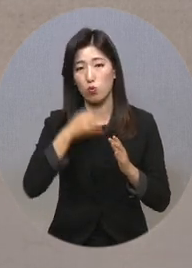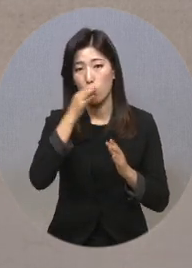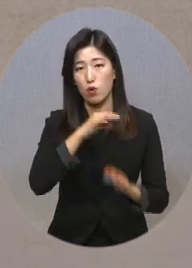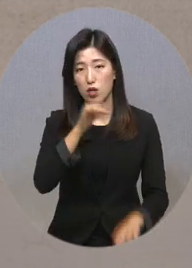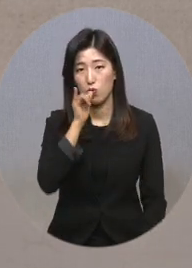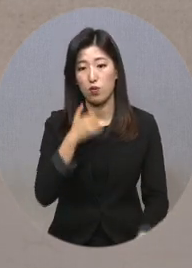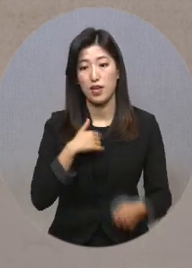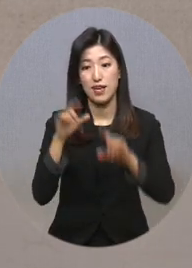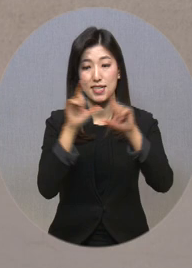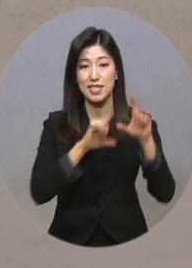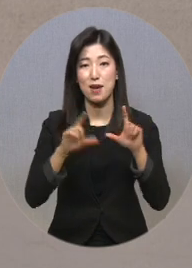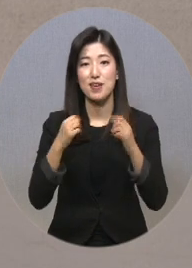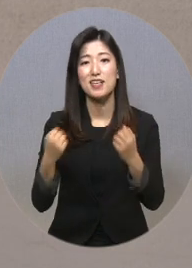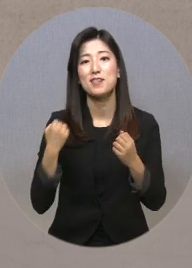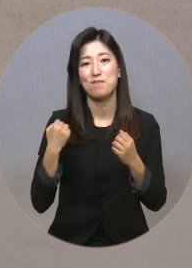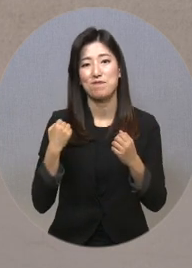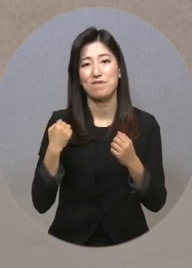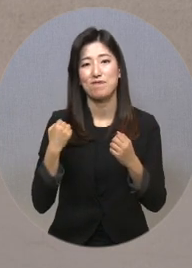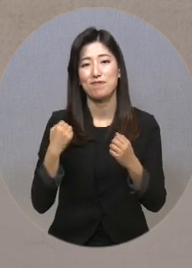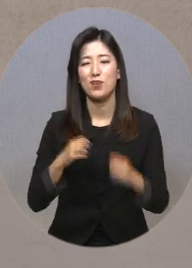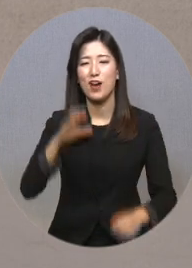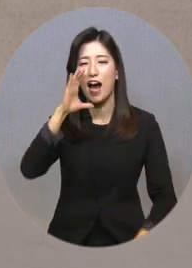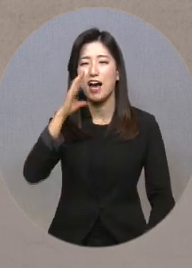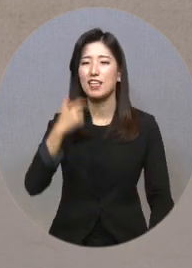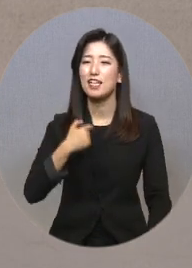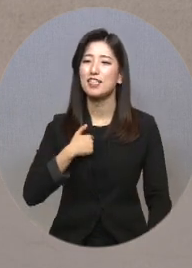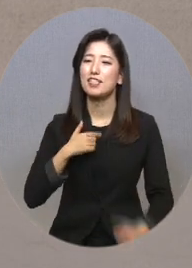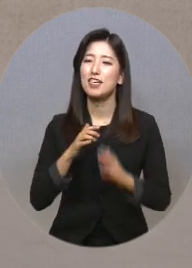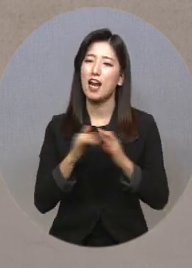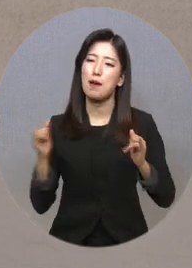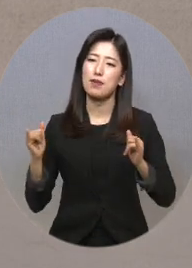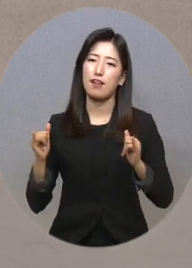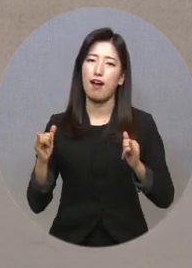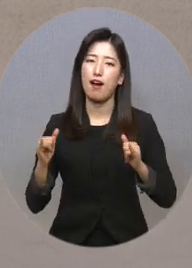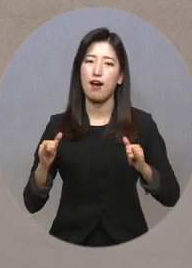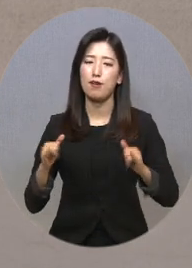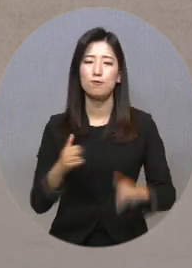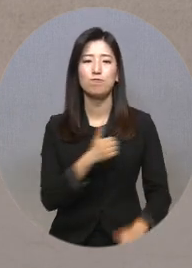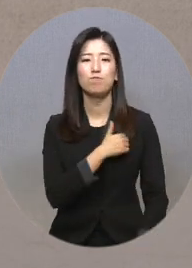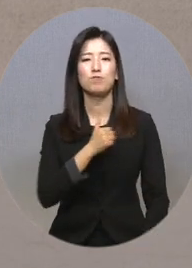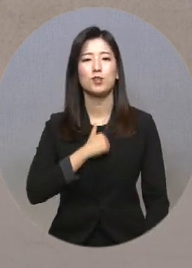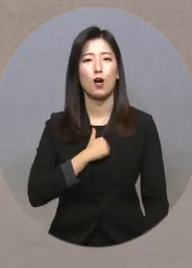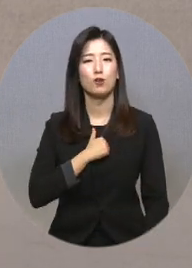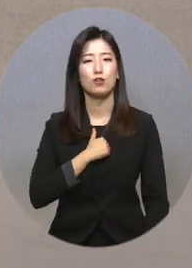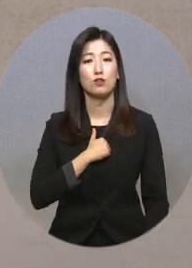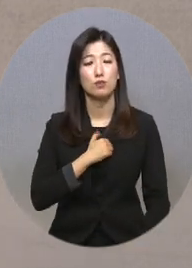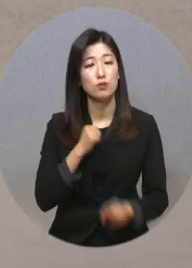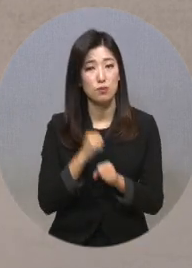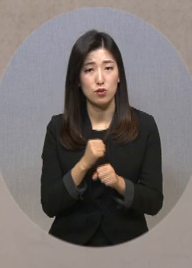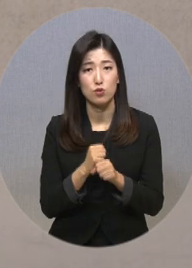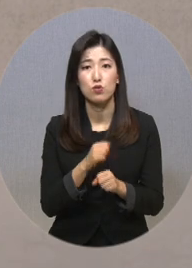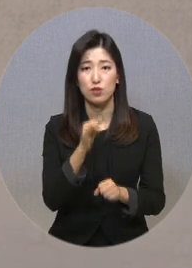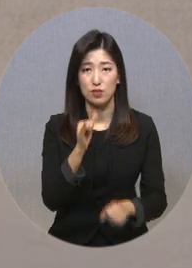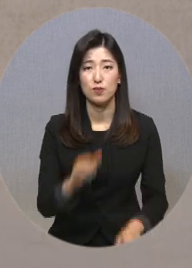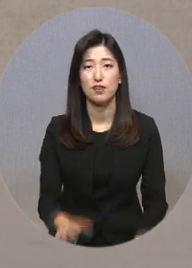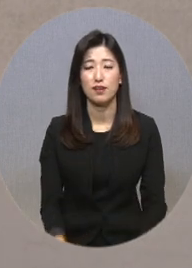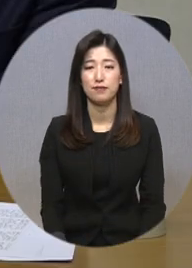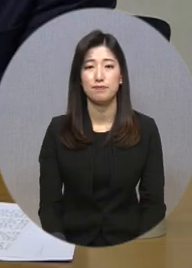삶의 활력소 내지는 아산에 살고 있다는 자긍심 이런 것도 고취시킬 수 있다고 저는 보고